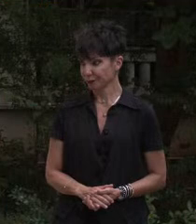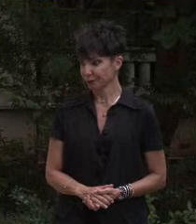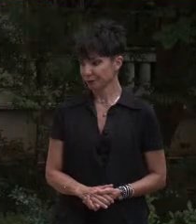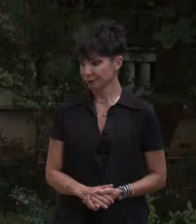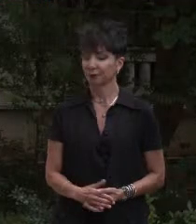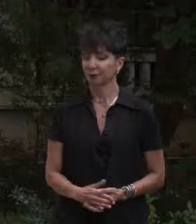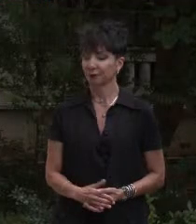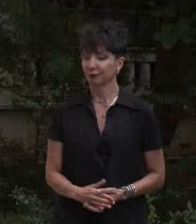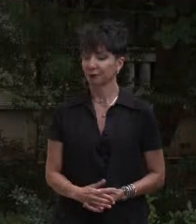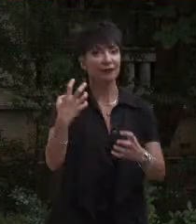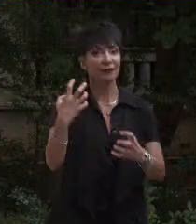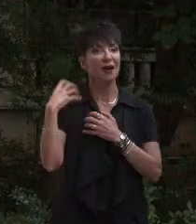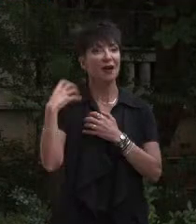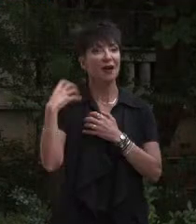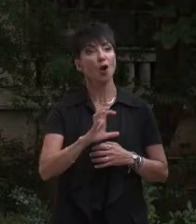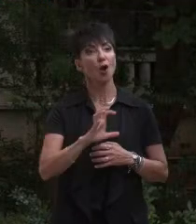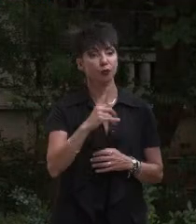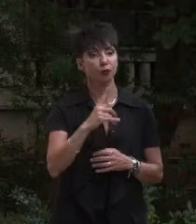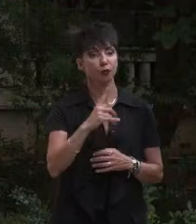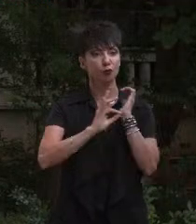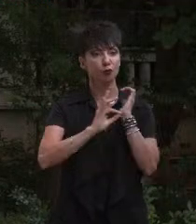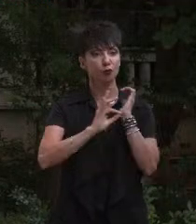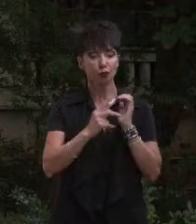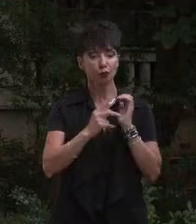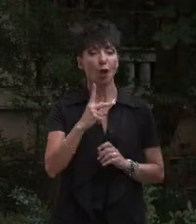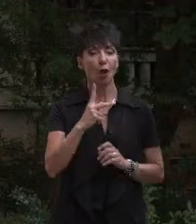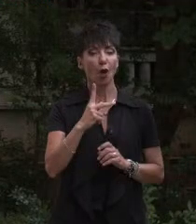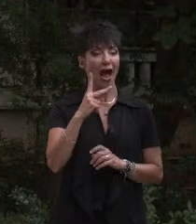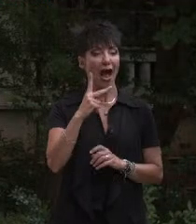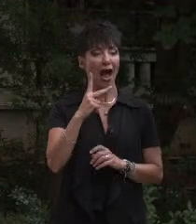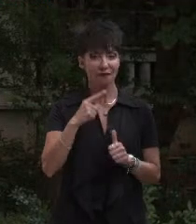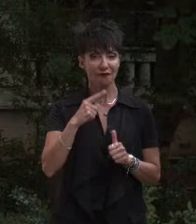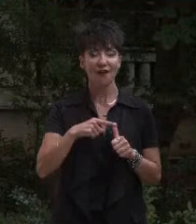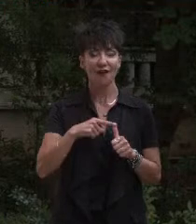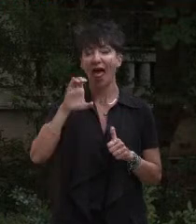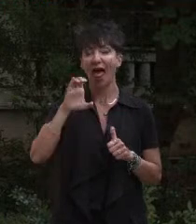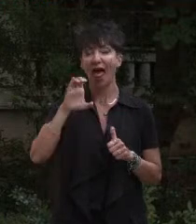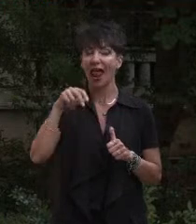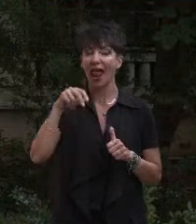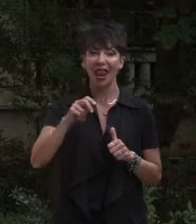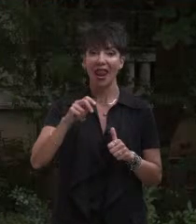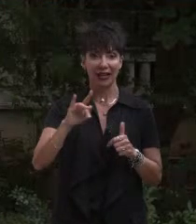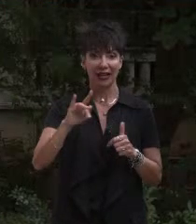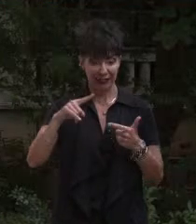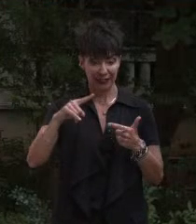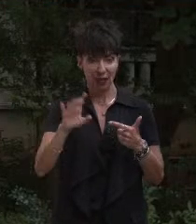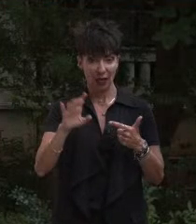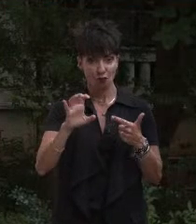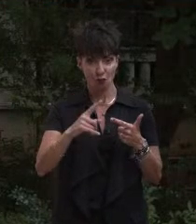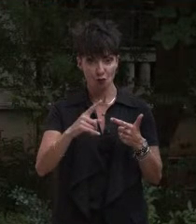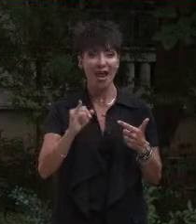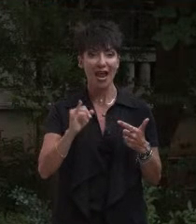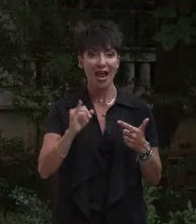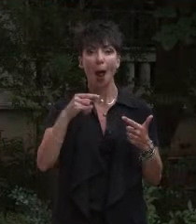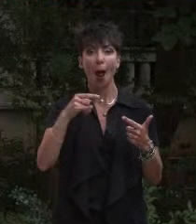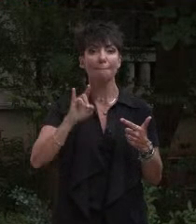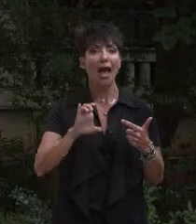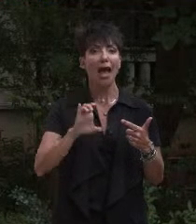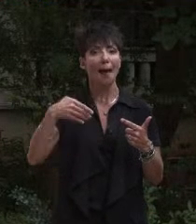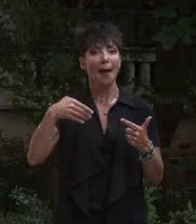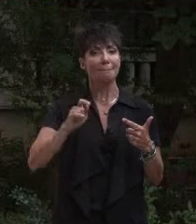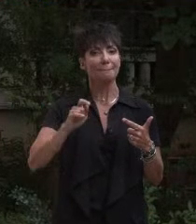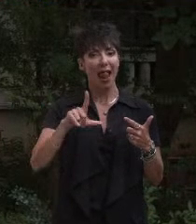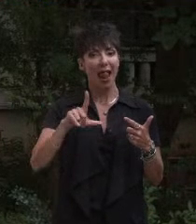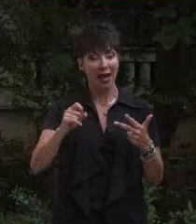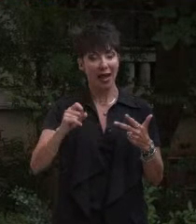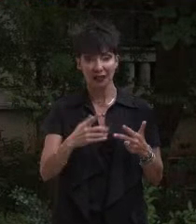Να ευχαριστήσουμε τους υπεύθυνους του Μουσείου, τον Δ. Γεώργιο Κακαβά, την Ελένη Νάκη, μουσιοπαιδαγωγό, μουσιολόγο, την Ιωάννα Πεπελάση.